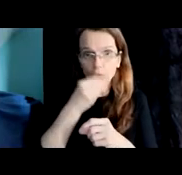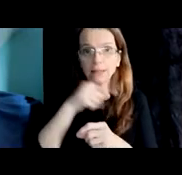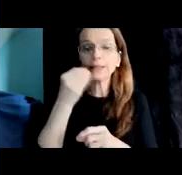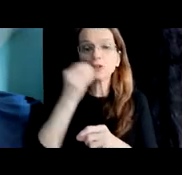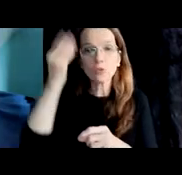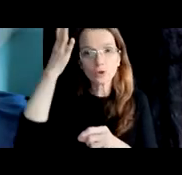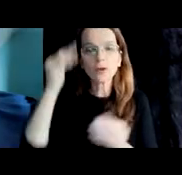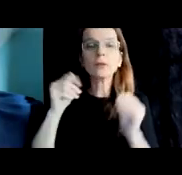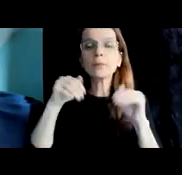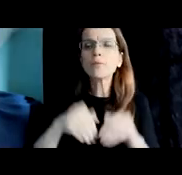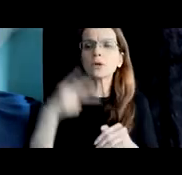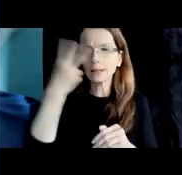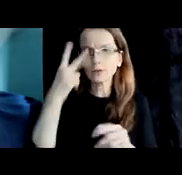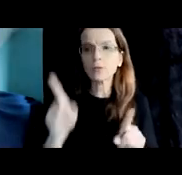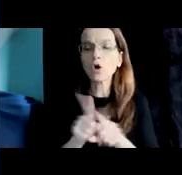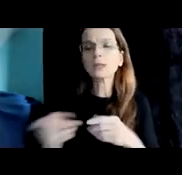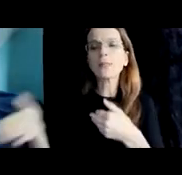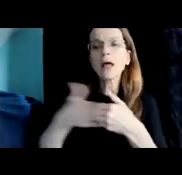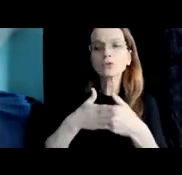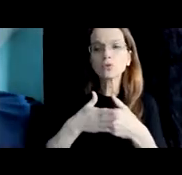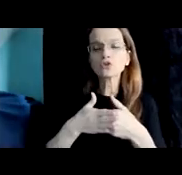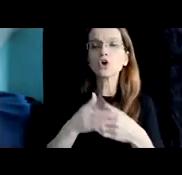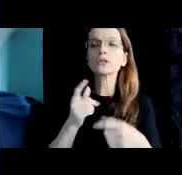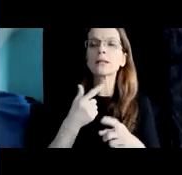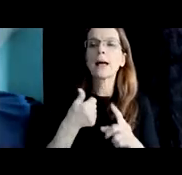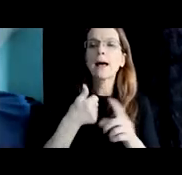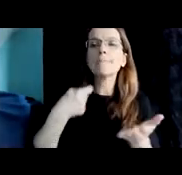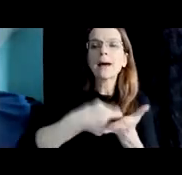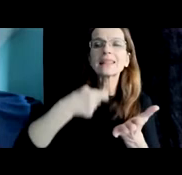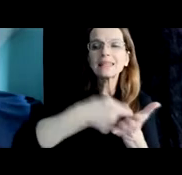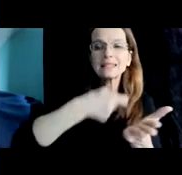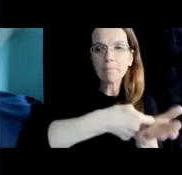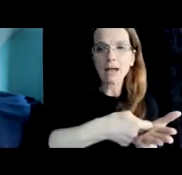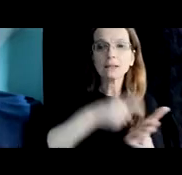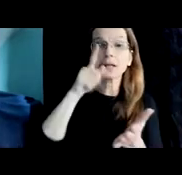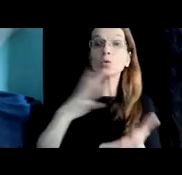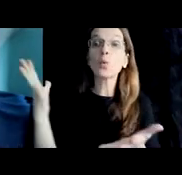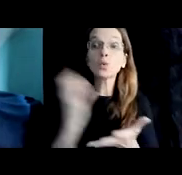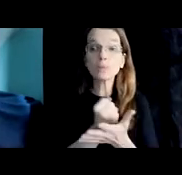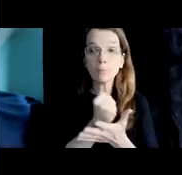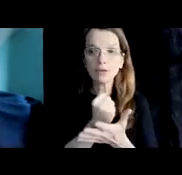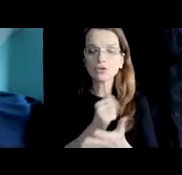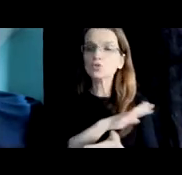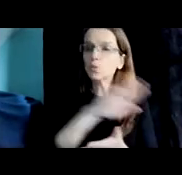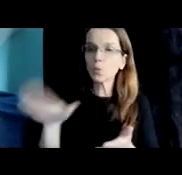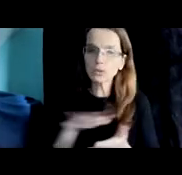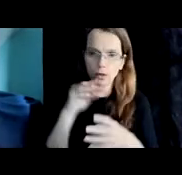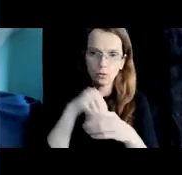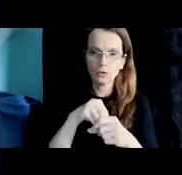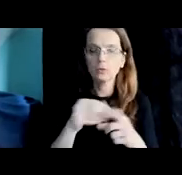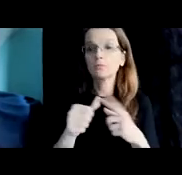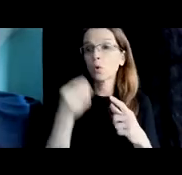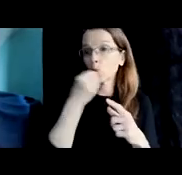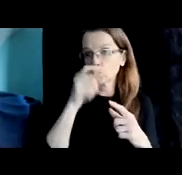tako razumljeno kot navzočnost, participacija in uspešnost vseh vključenih, naj si bodo to učencev